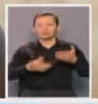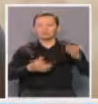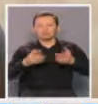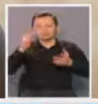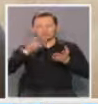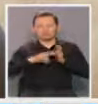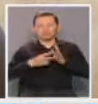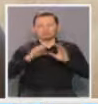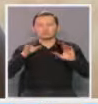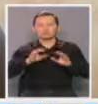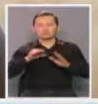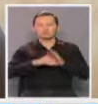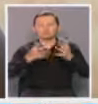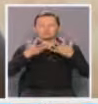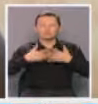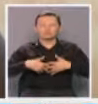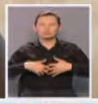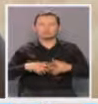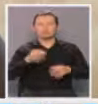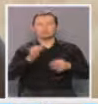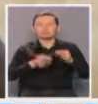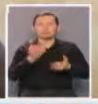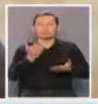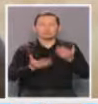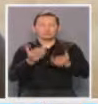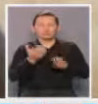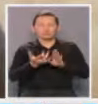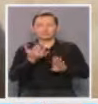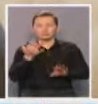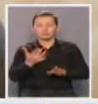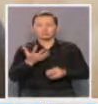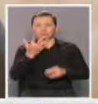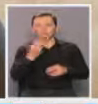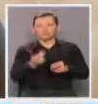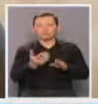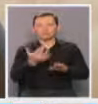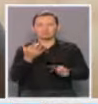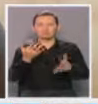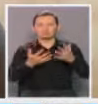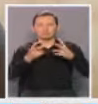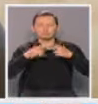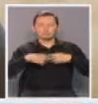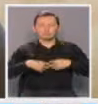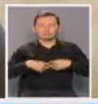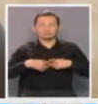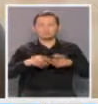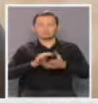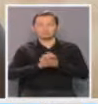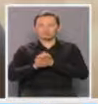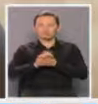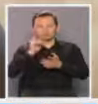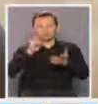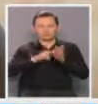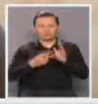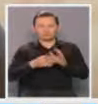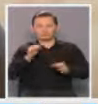процессуальным кодексом для возбуждения гражданского дела. Если ранее мы, значит, на сегодняшний день практикуем, значит, примирительную процедуру в